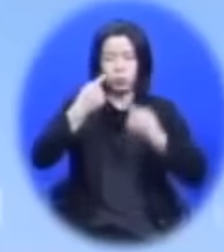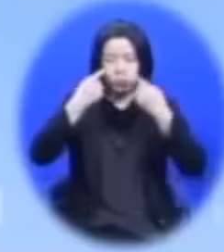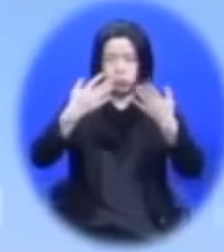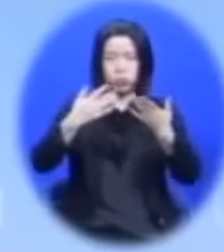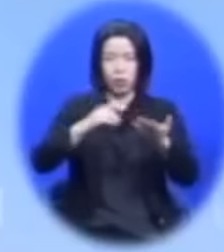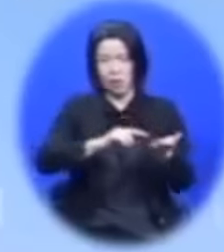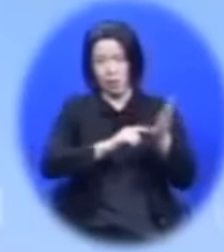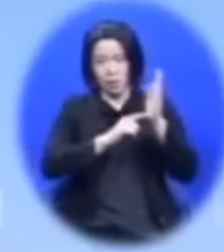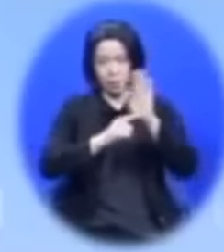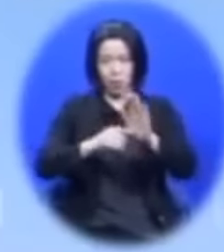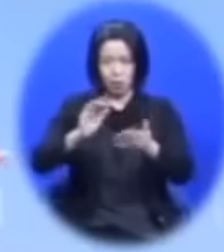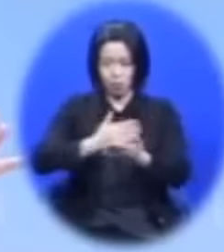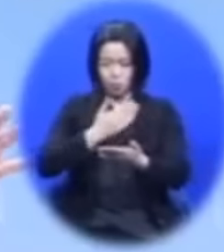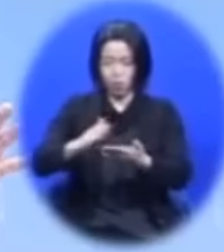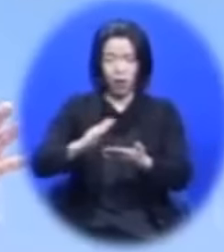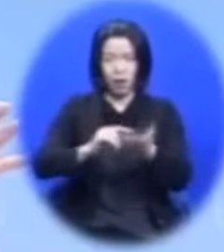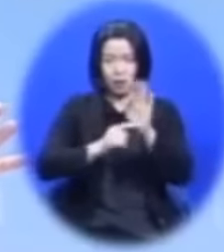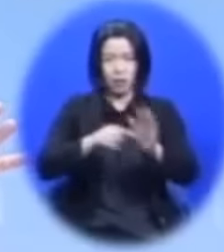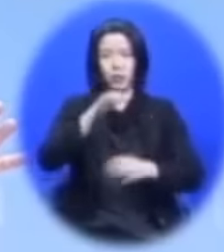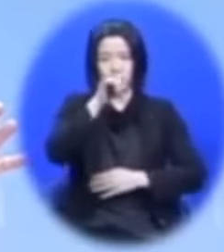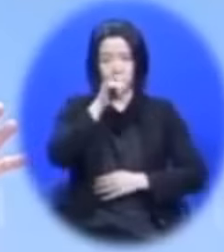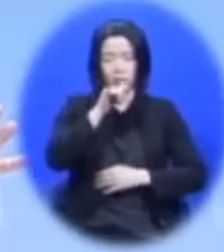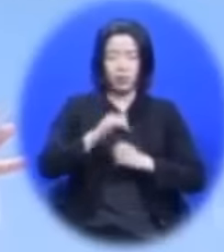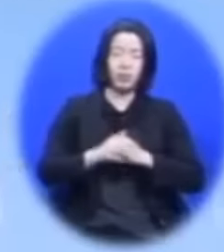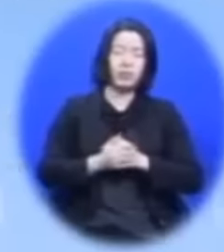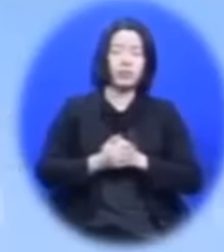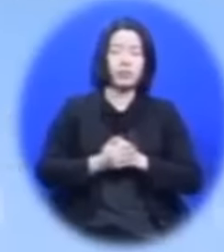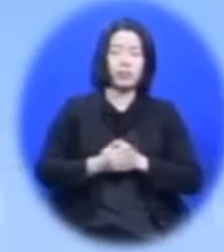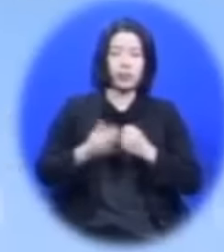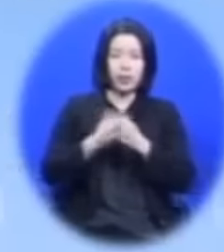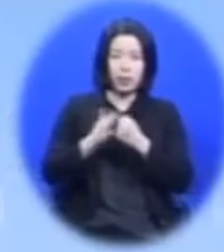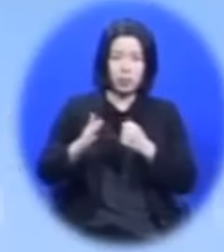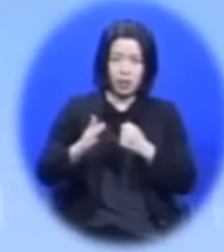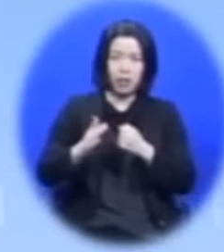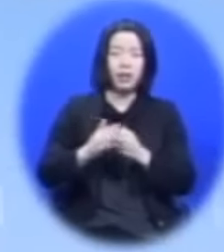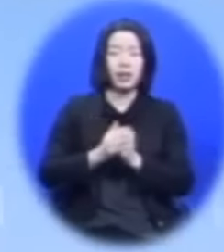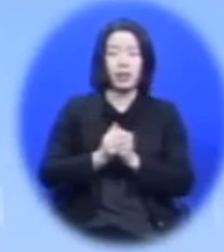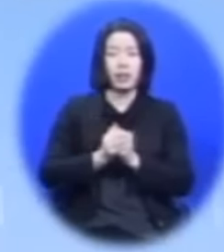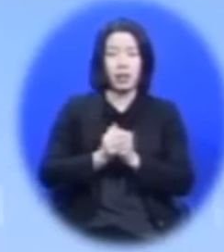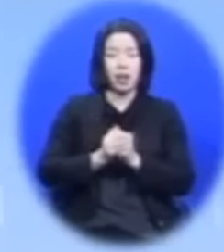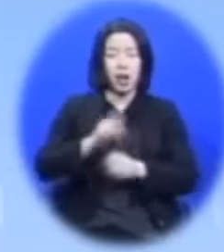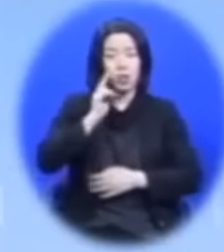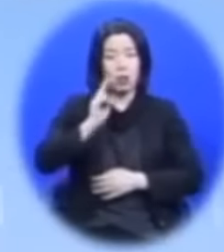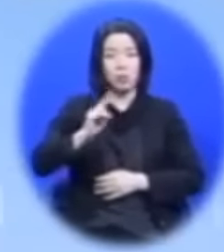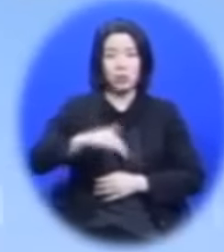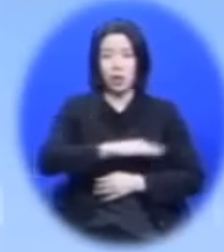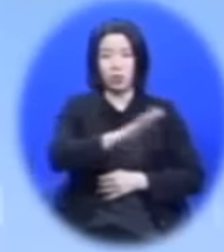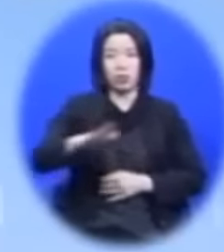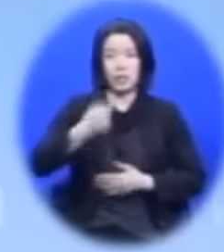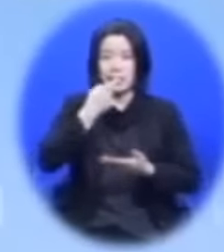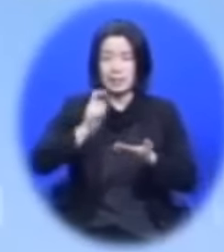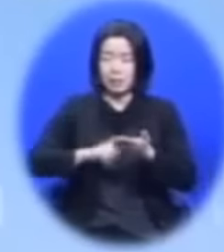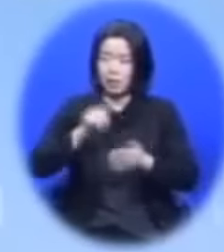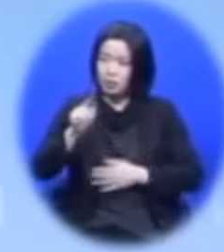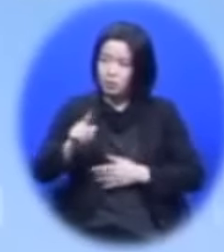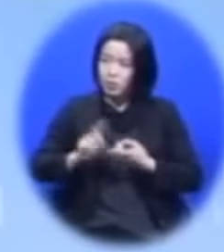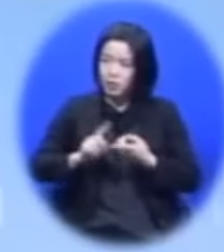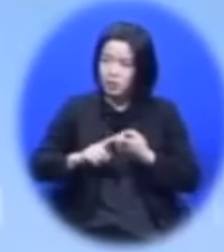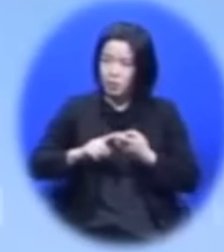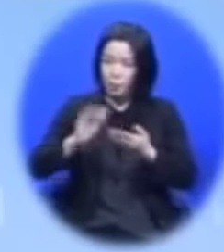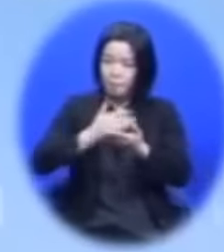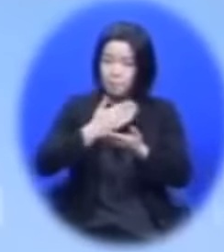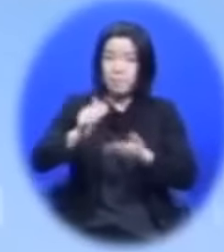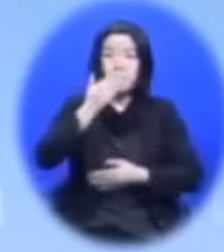환히 구분되어 드러나고 있다는 겁니다. 그래서 너무나 우리가 쉽게 그 점을 구분할 수 있다는